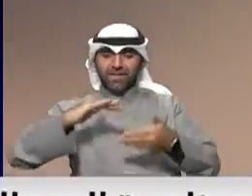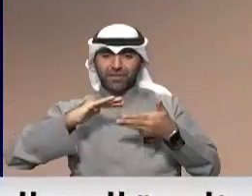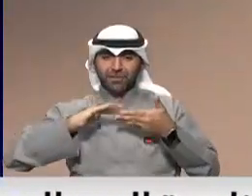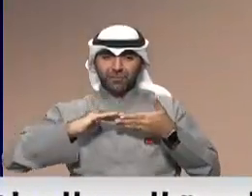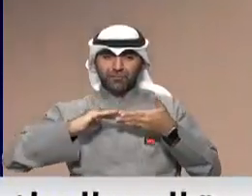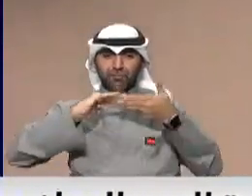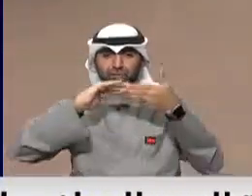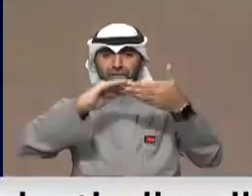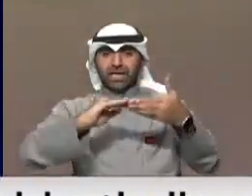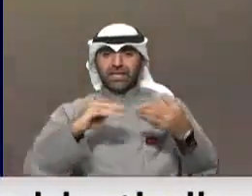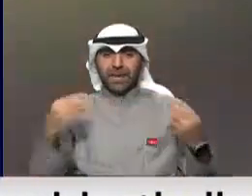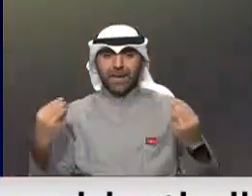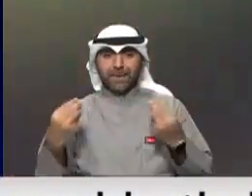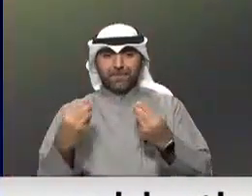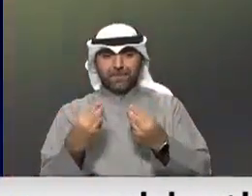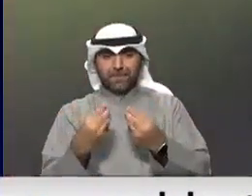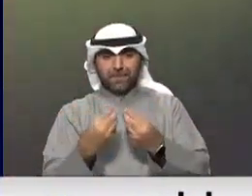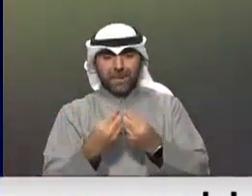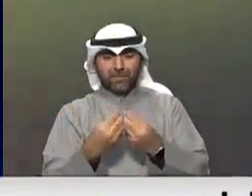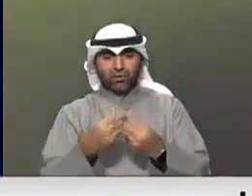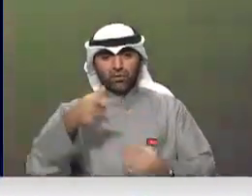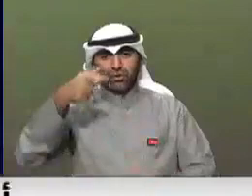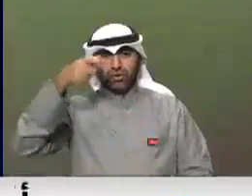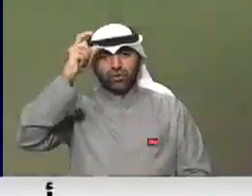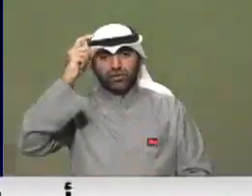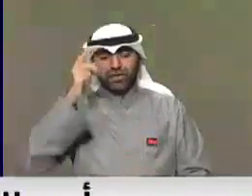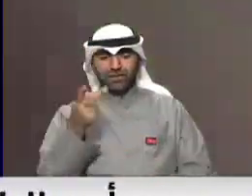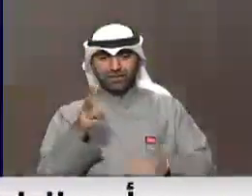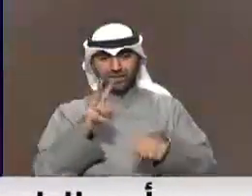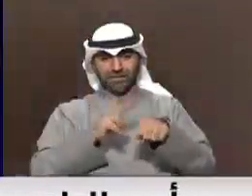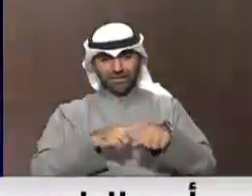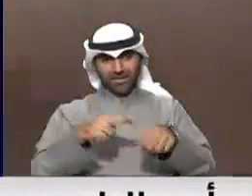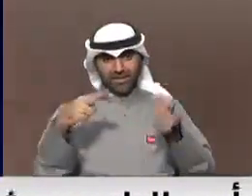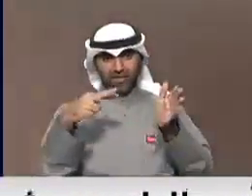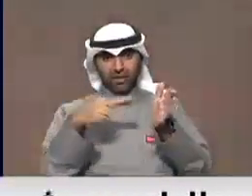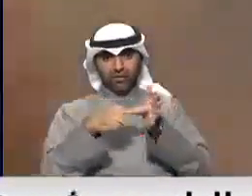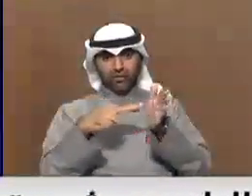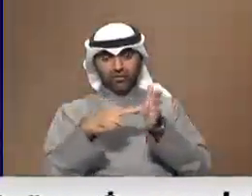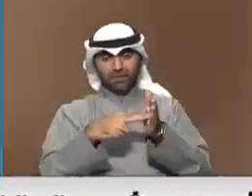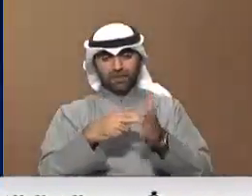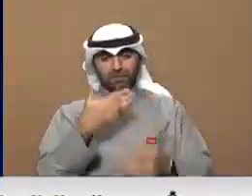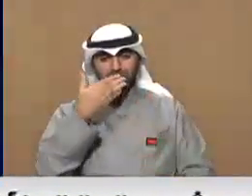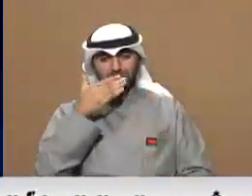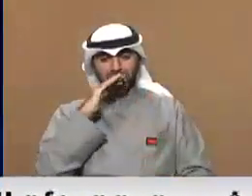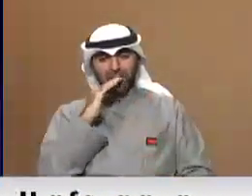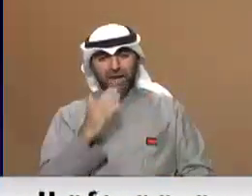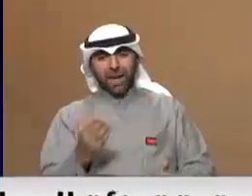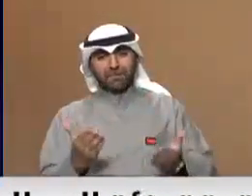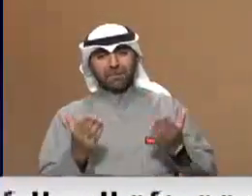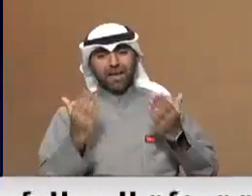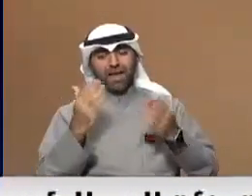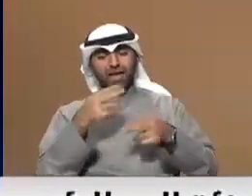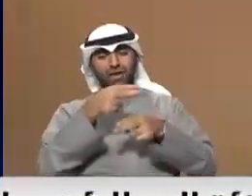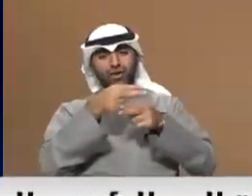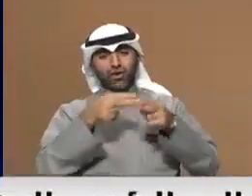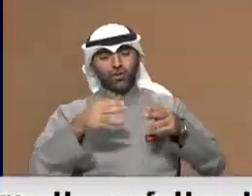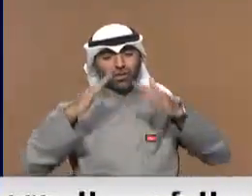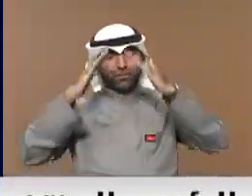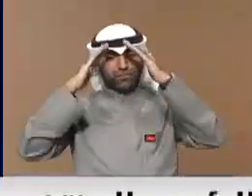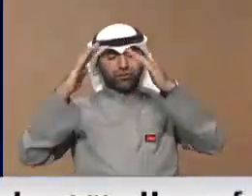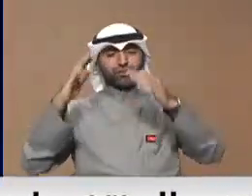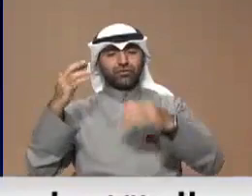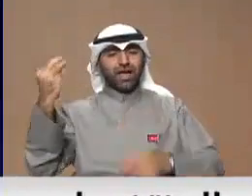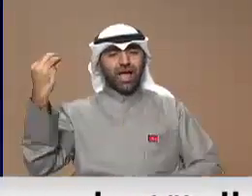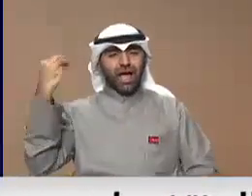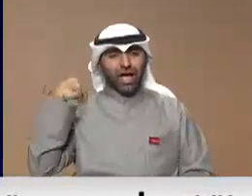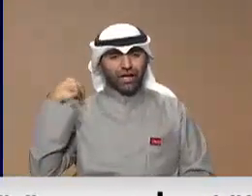الاقتصادية، إلا أن الأزمة يعني فاقت طاقتهم بحجم الدمار. يعني شاهدنا يعني الله يعني يشفك عوقهم،